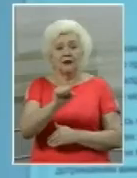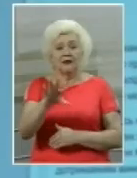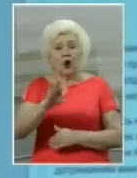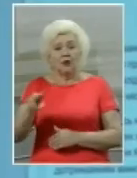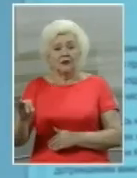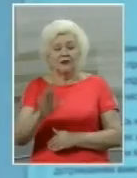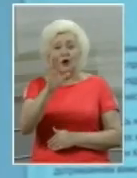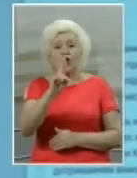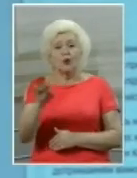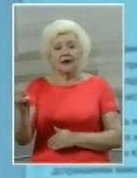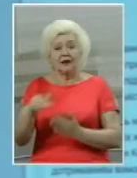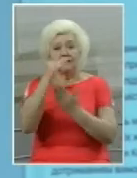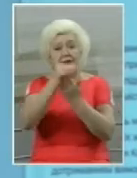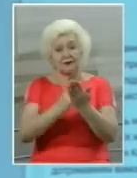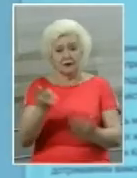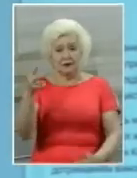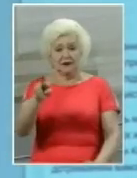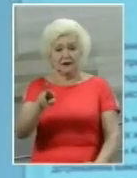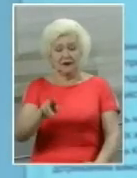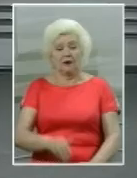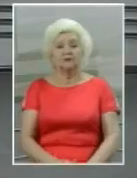Олефір, Владислав Купрієв, телеканал «Скіфія».